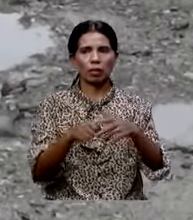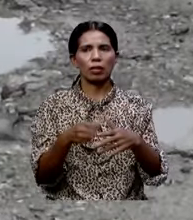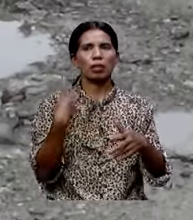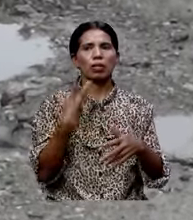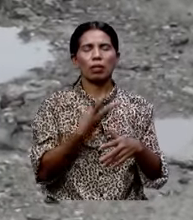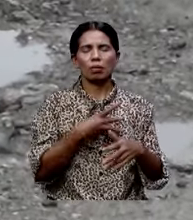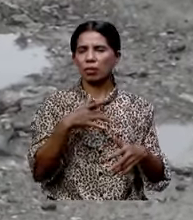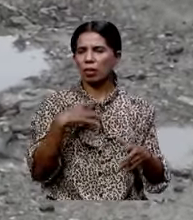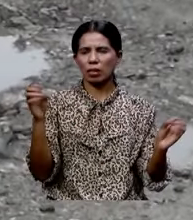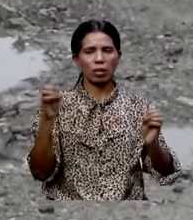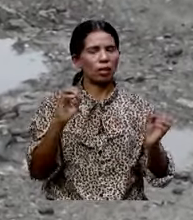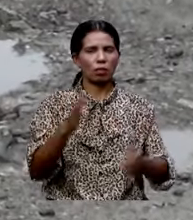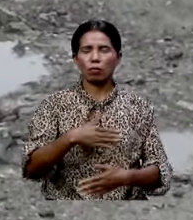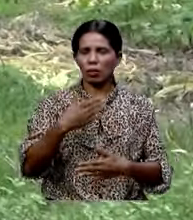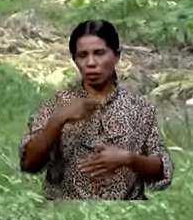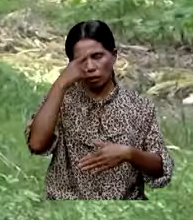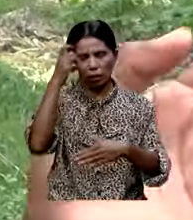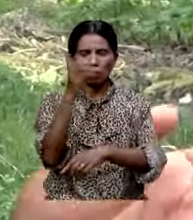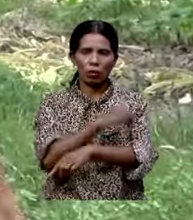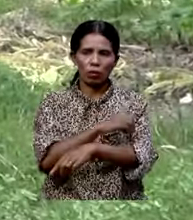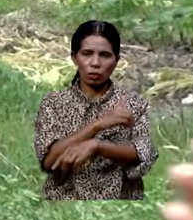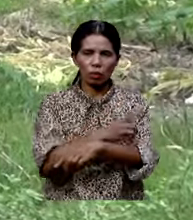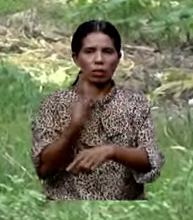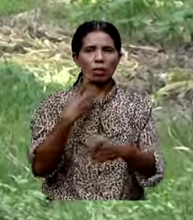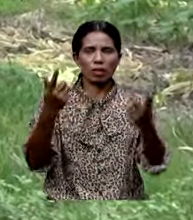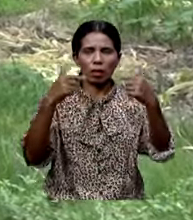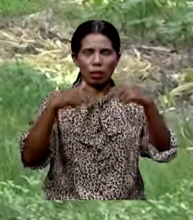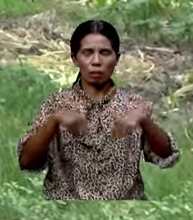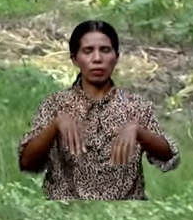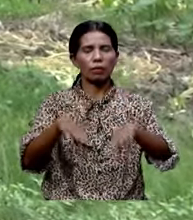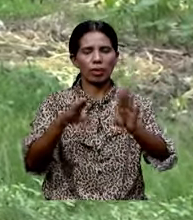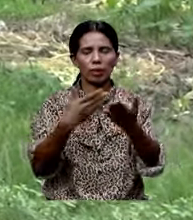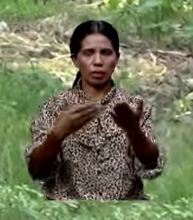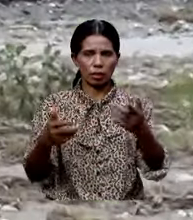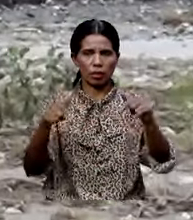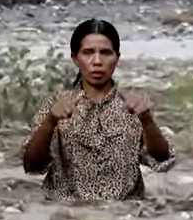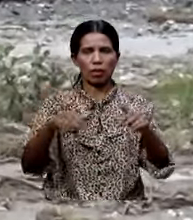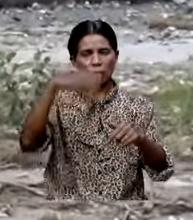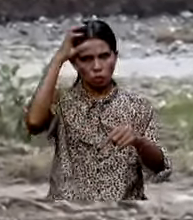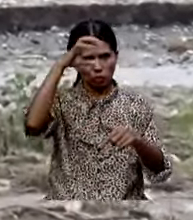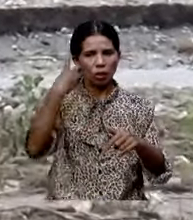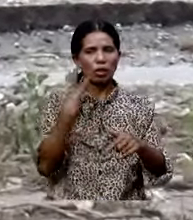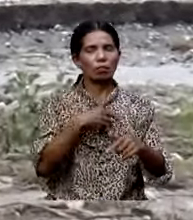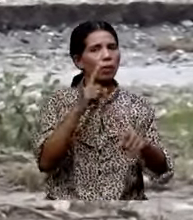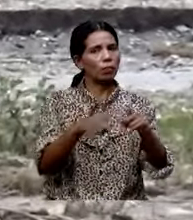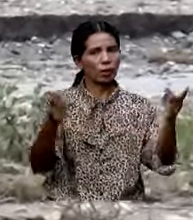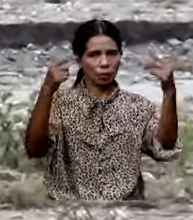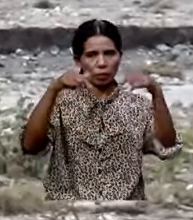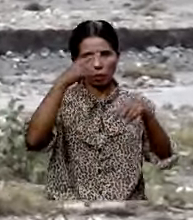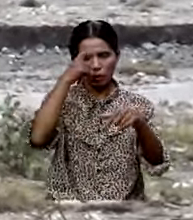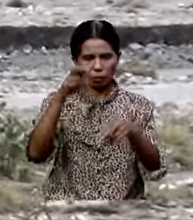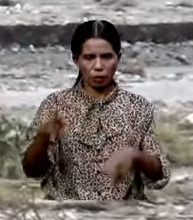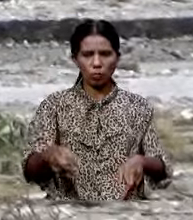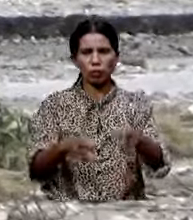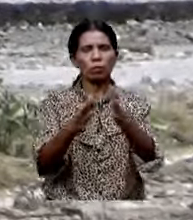ti la dun konten ti da tamba ami lor loron tun sai am mai kontratu he ne tamba se udan ami la bele mai tamba mota mas bo